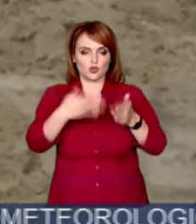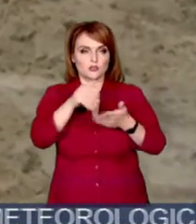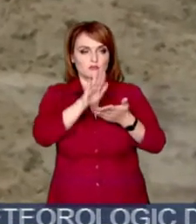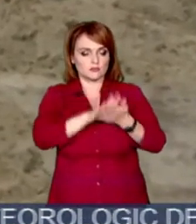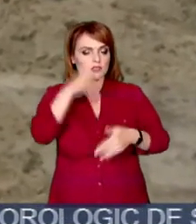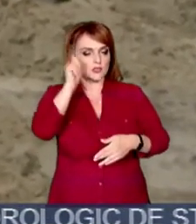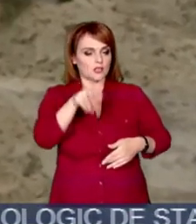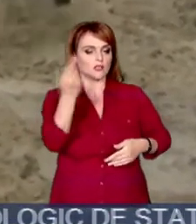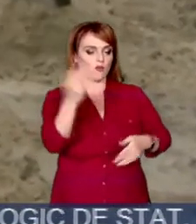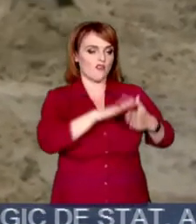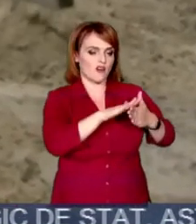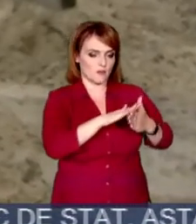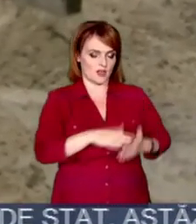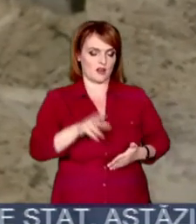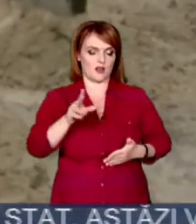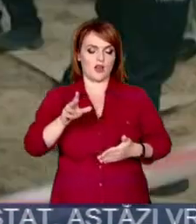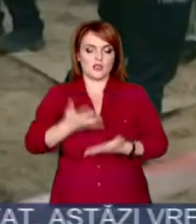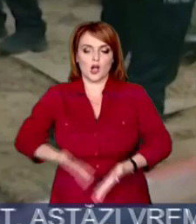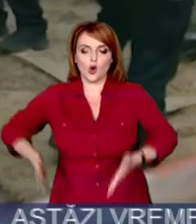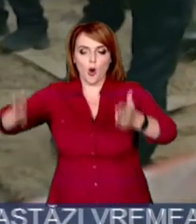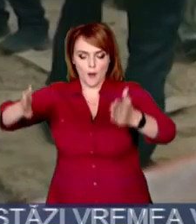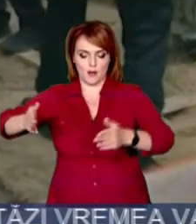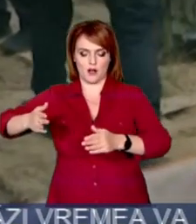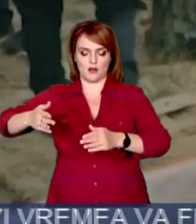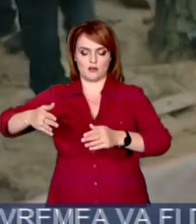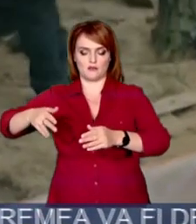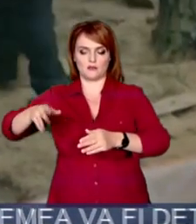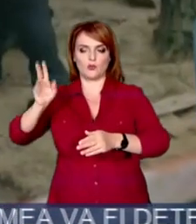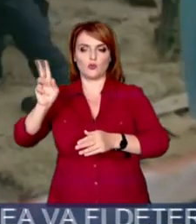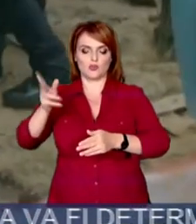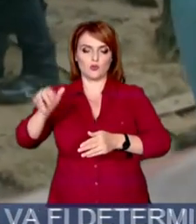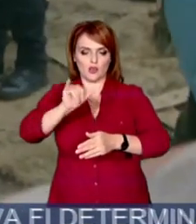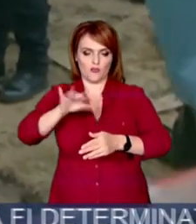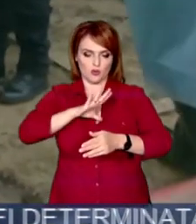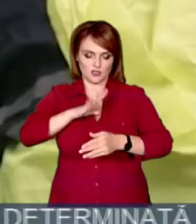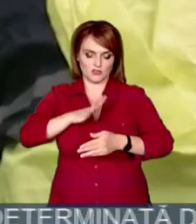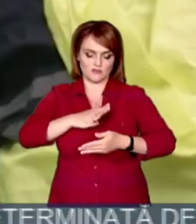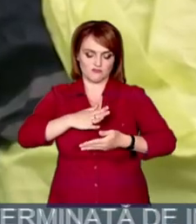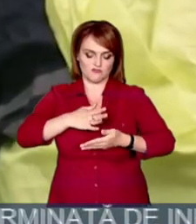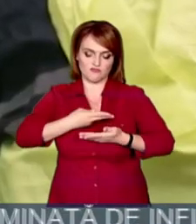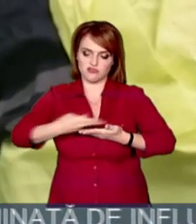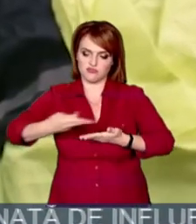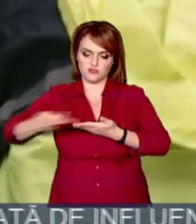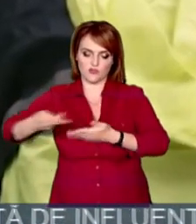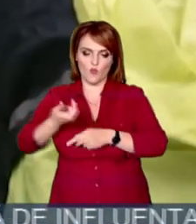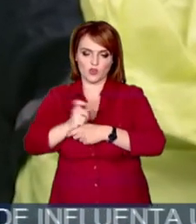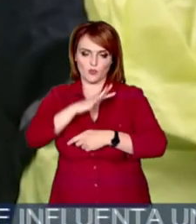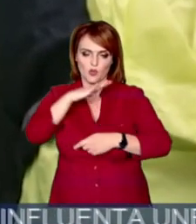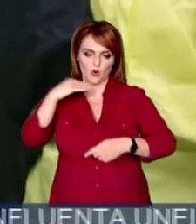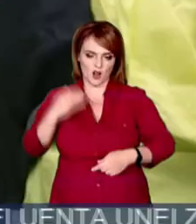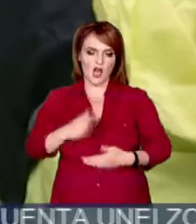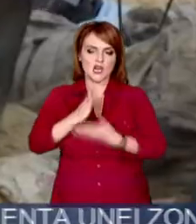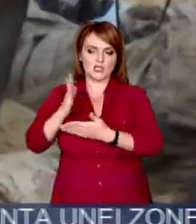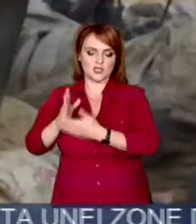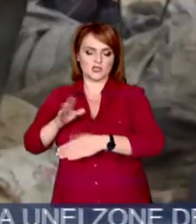ale unor civili, din groapa comună descoperită în apropiere de orașul Izium, în estul Ucrainei, iar unele dintre ele poartă semnele unei morți